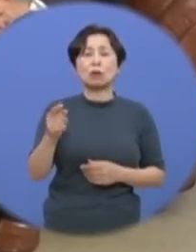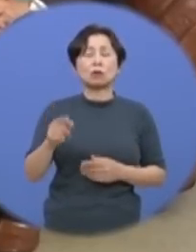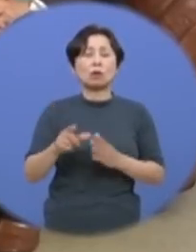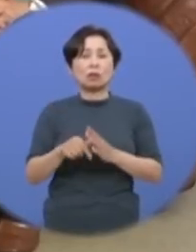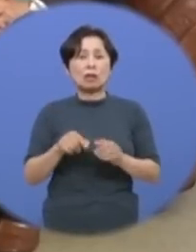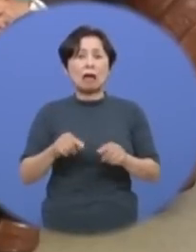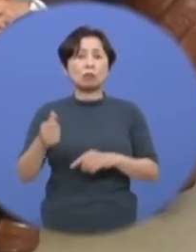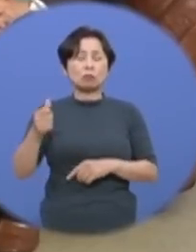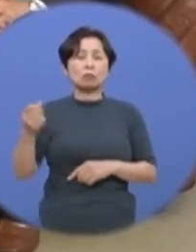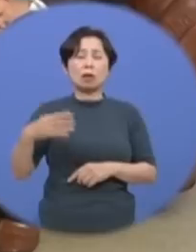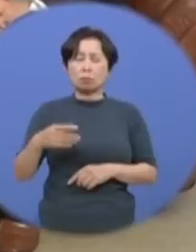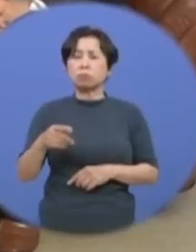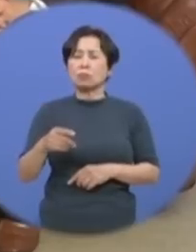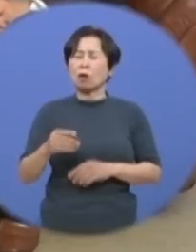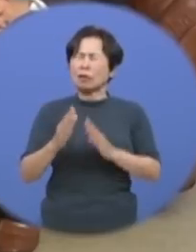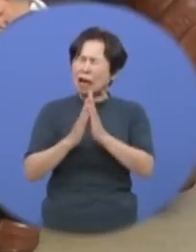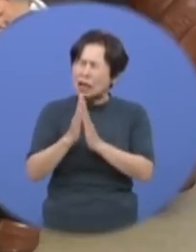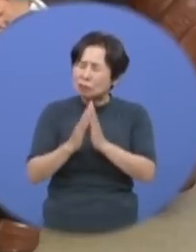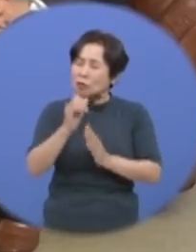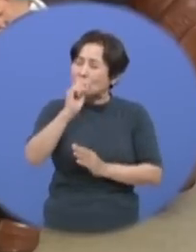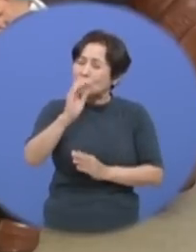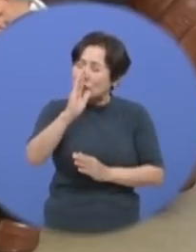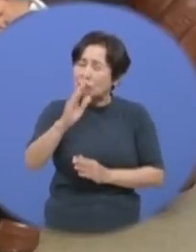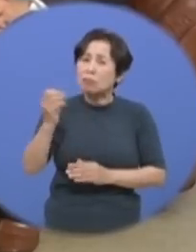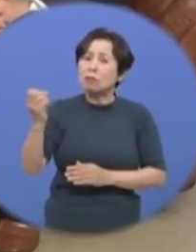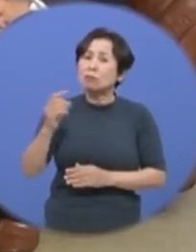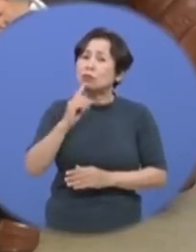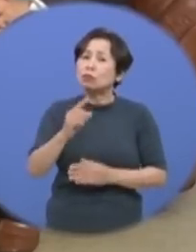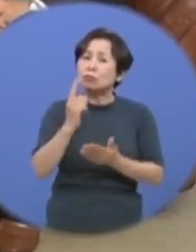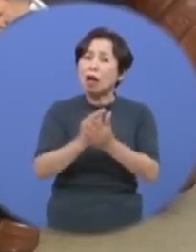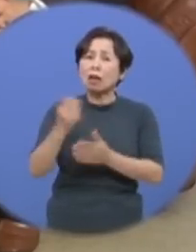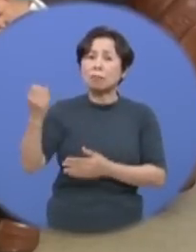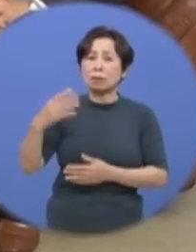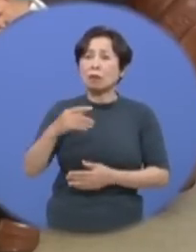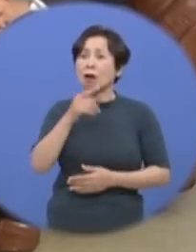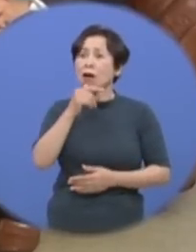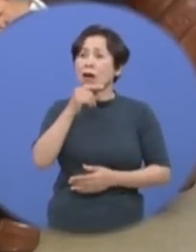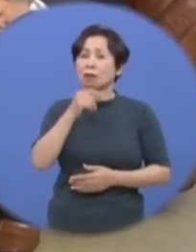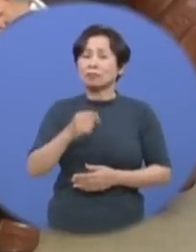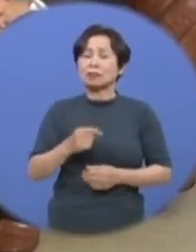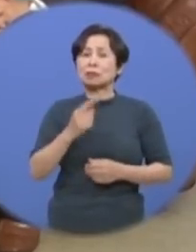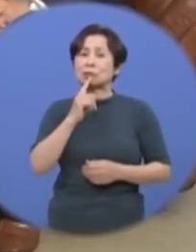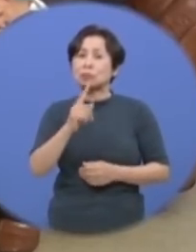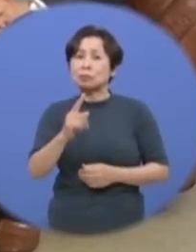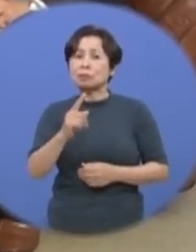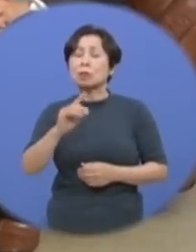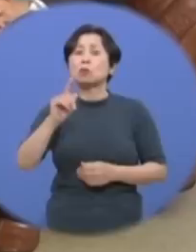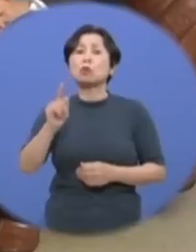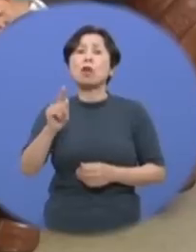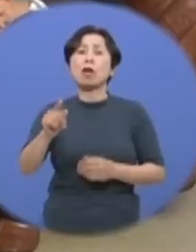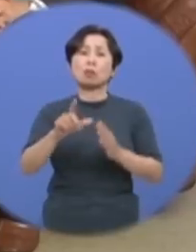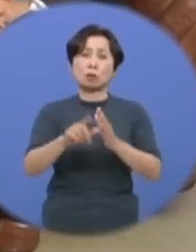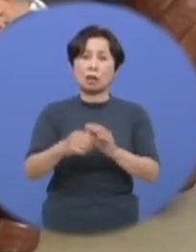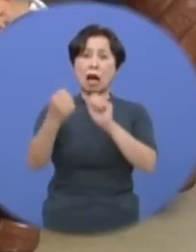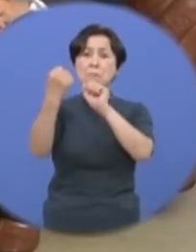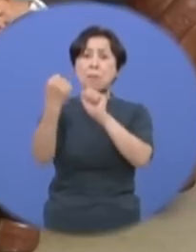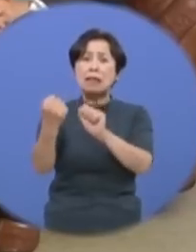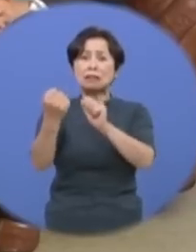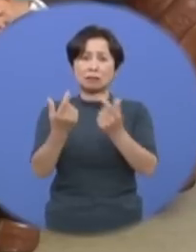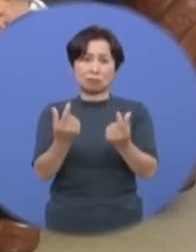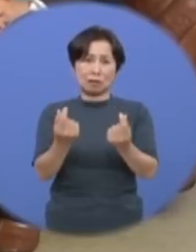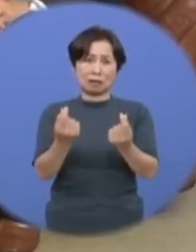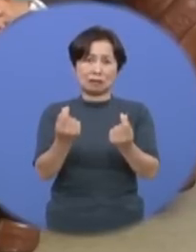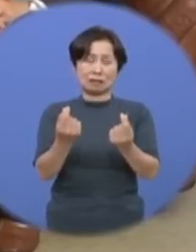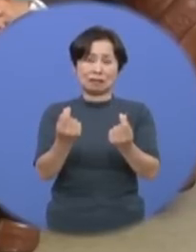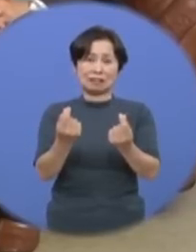ますそれは面接やったらはめられた子だったんでいるそうなんでまぁ智辯学園で行くよ